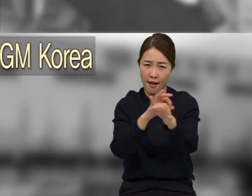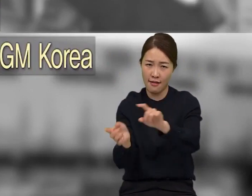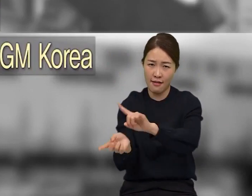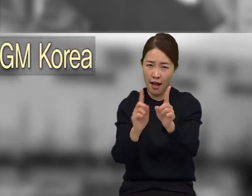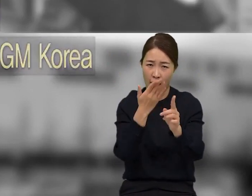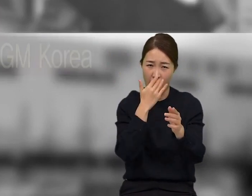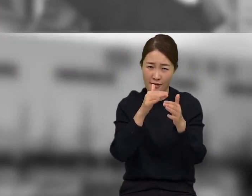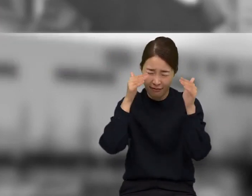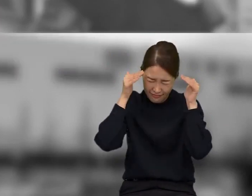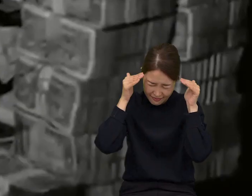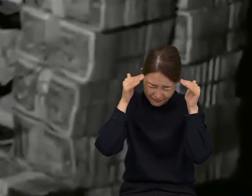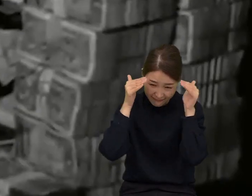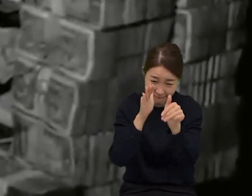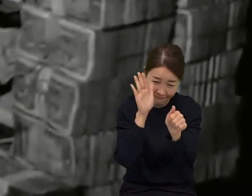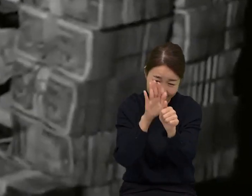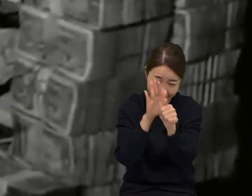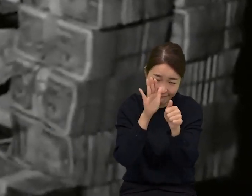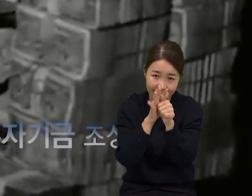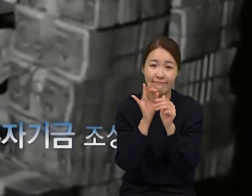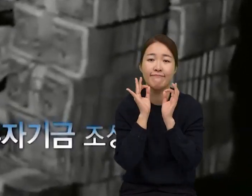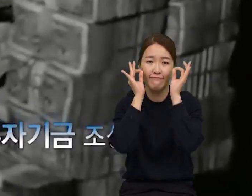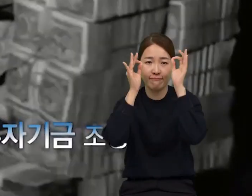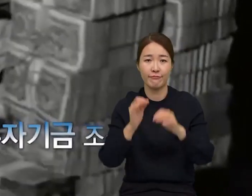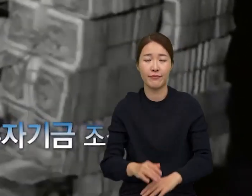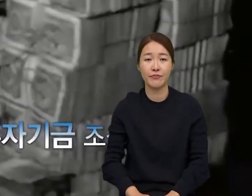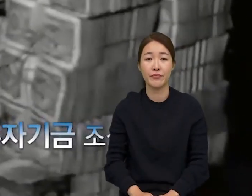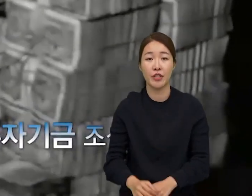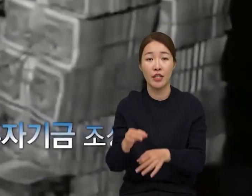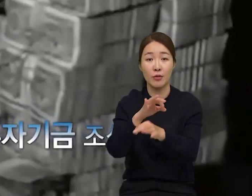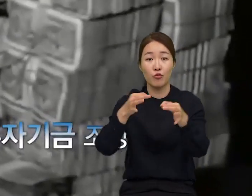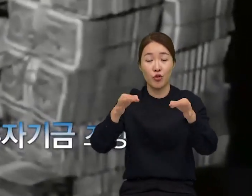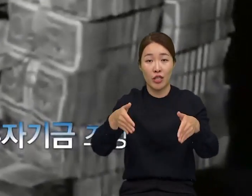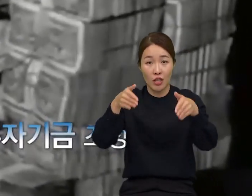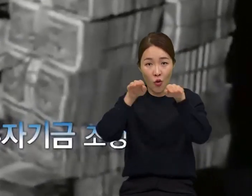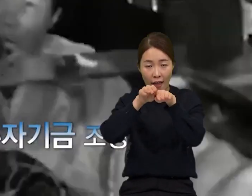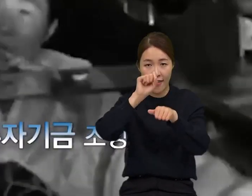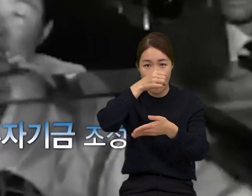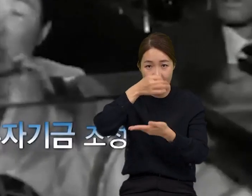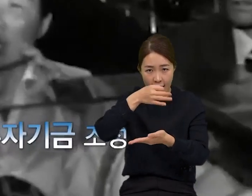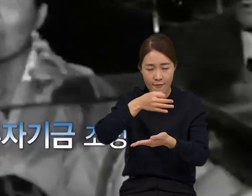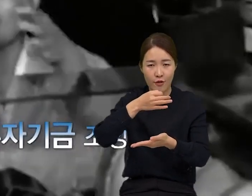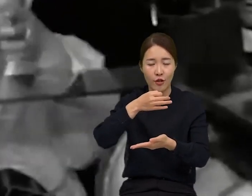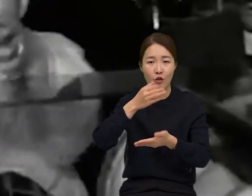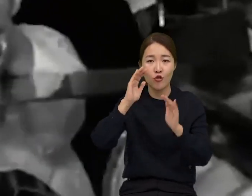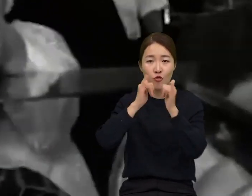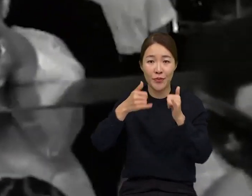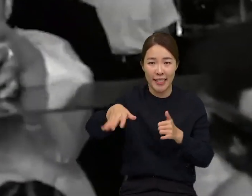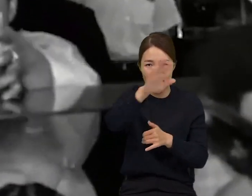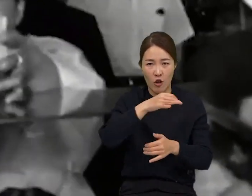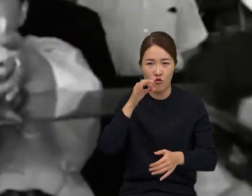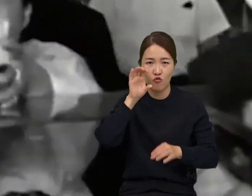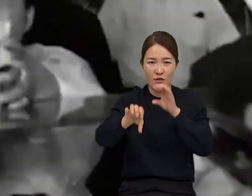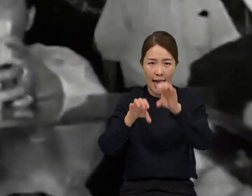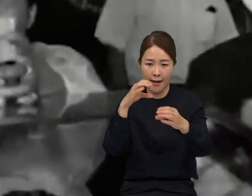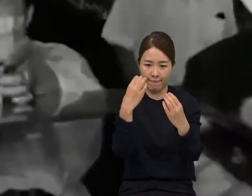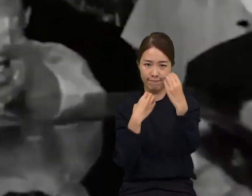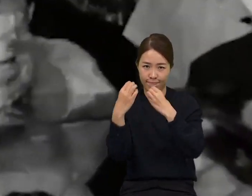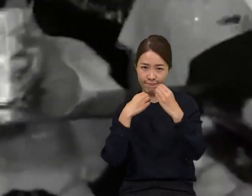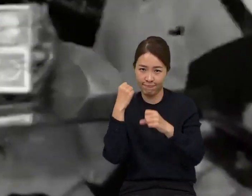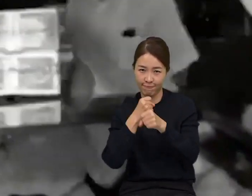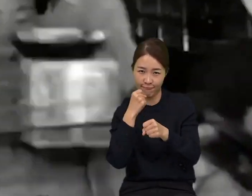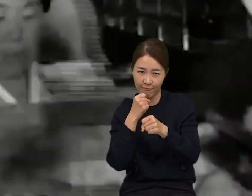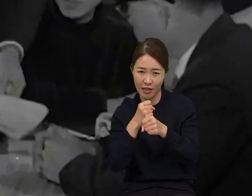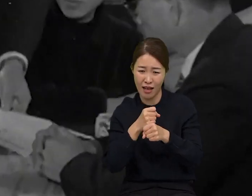집중 지원했다. 우선 금융기관 예금으로 국민투자기금을 조성하고 그를